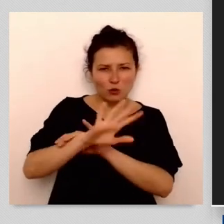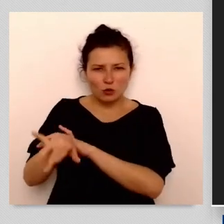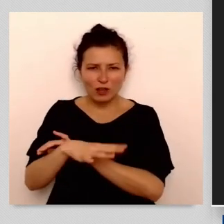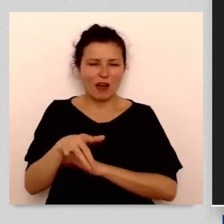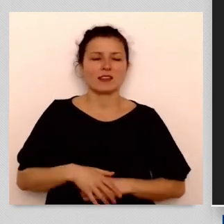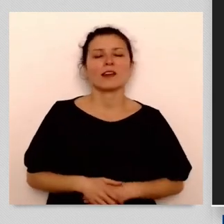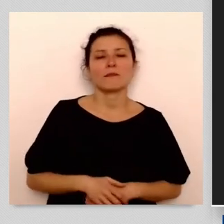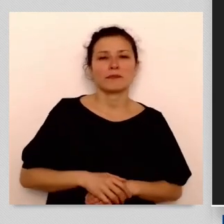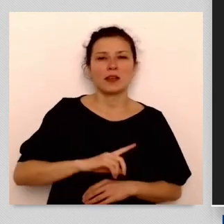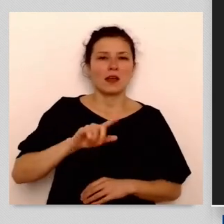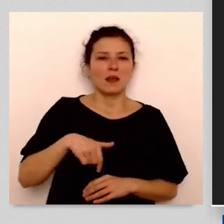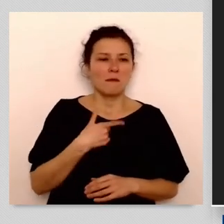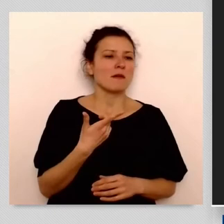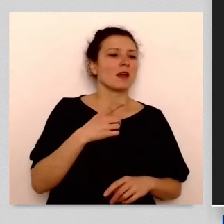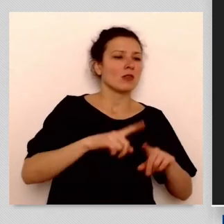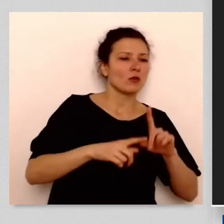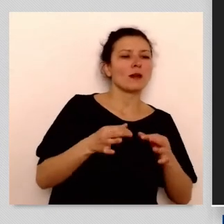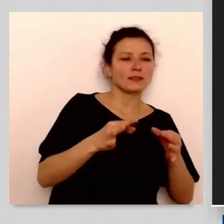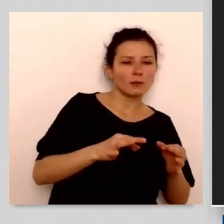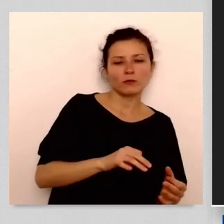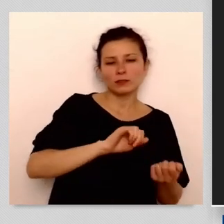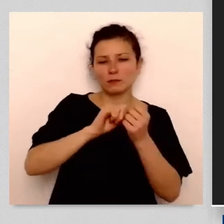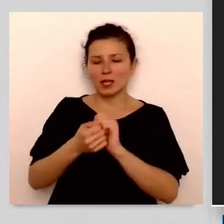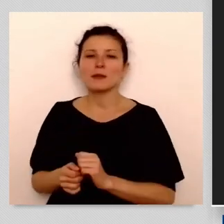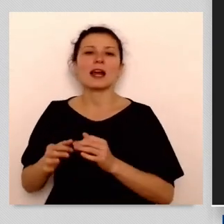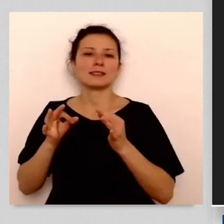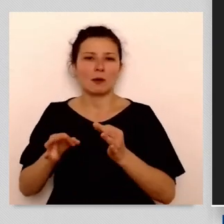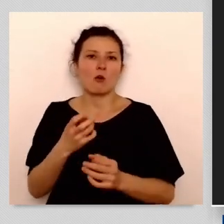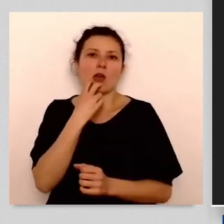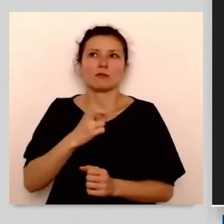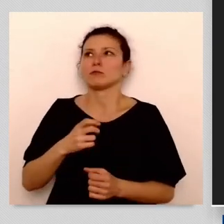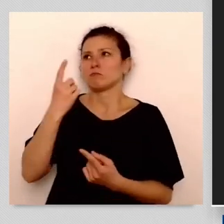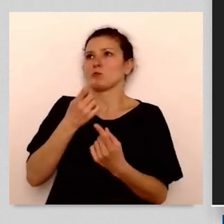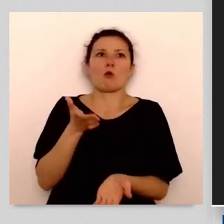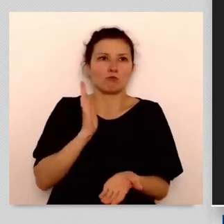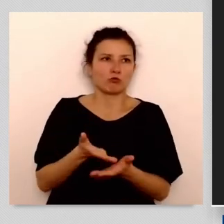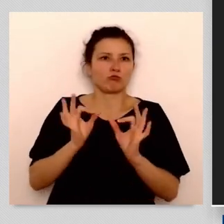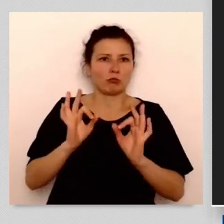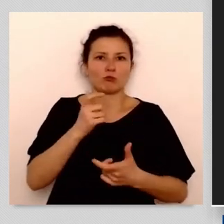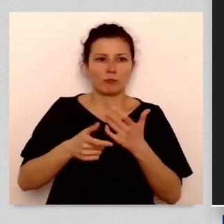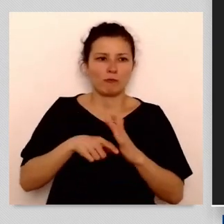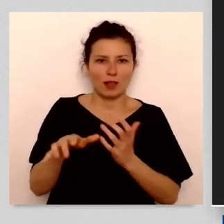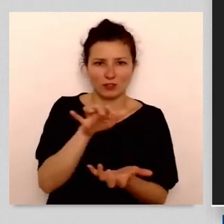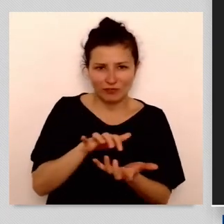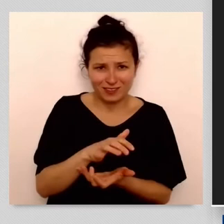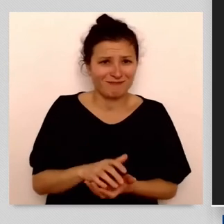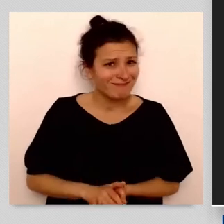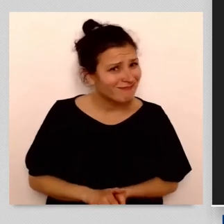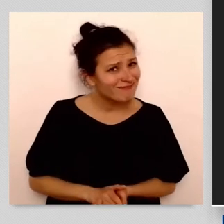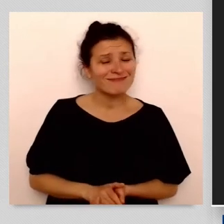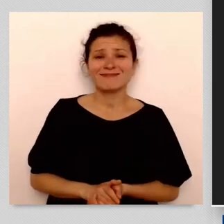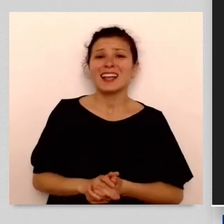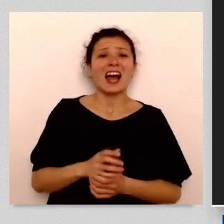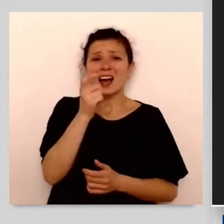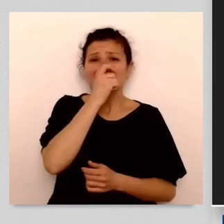z samochodów normalnych na samochody elektryczne i myślimy, że już robimy coś dobrego dla świata. Tymczasem jeżeli chodzi o smog,